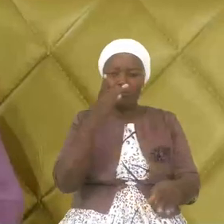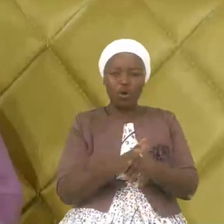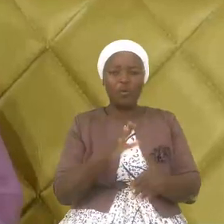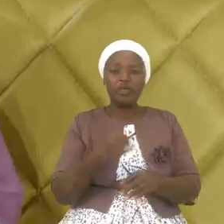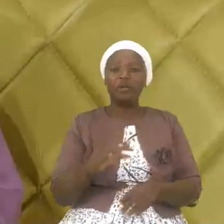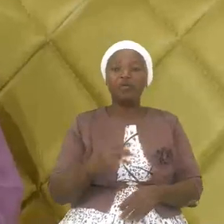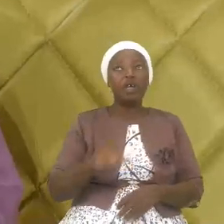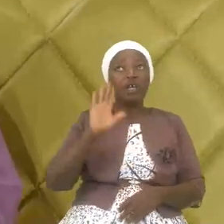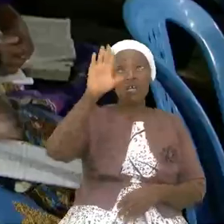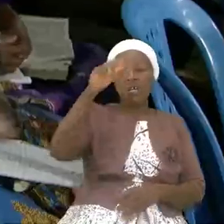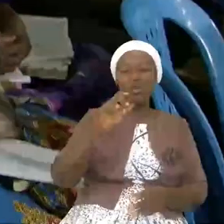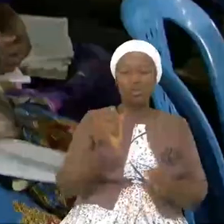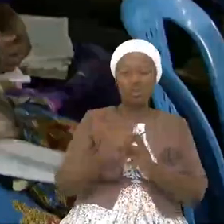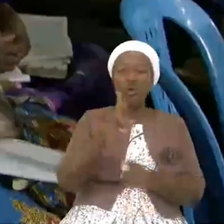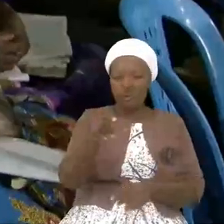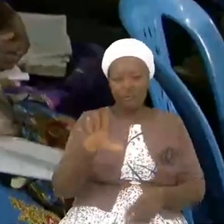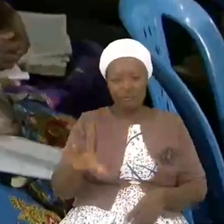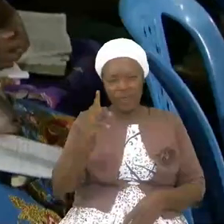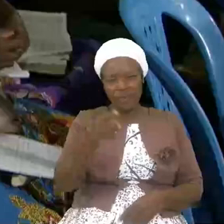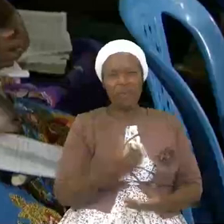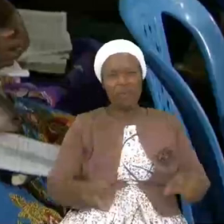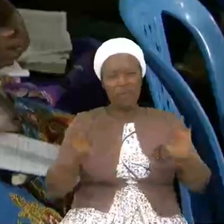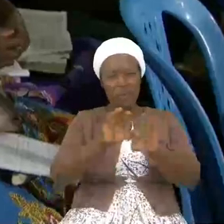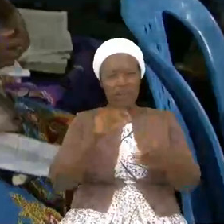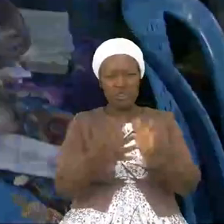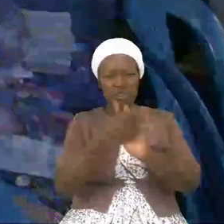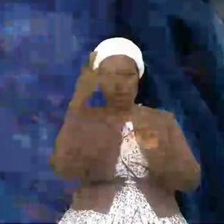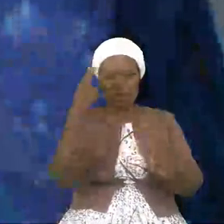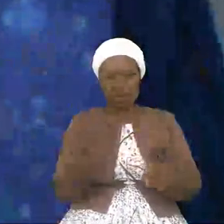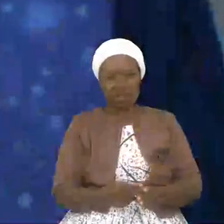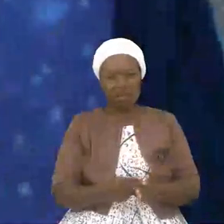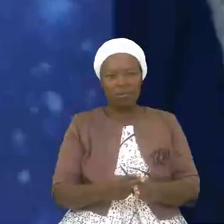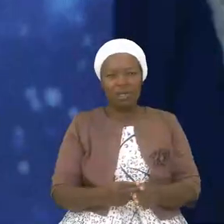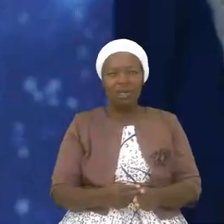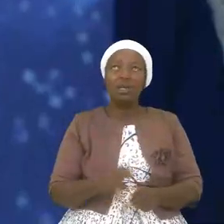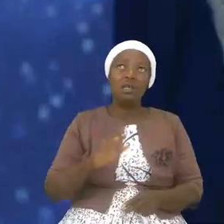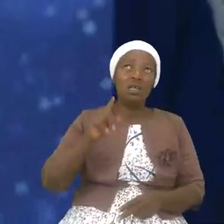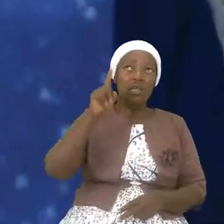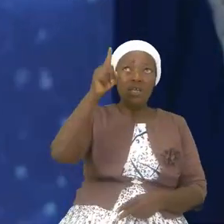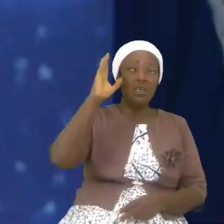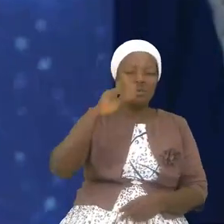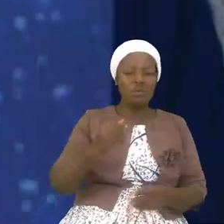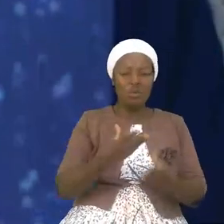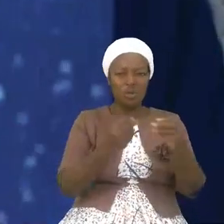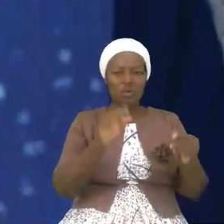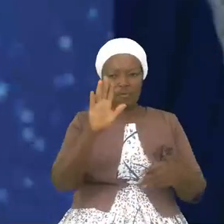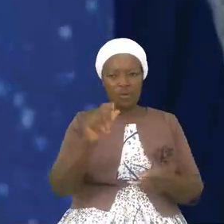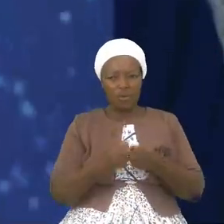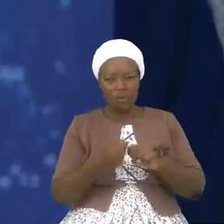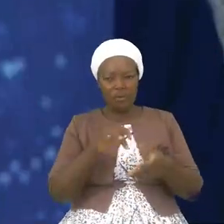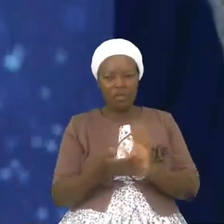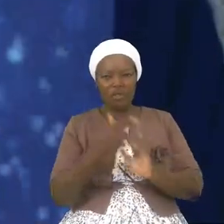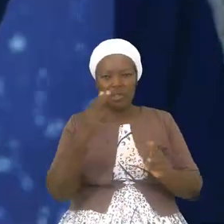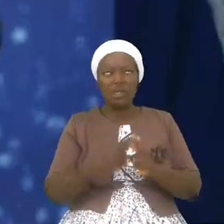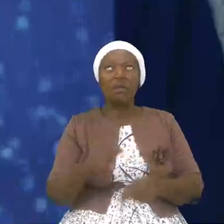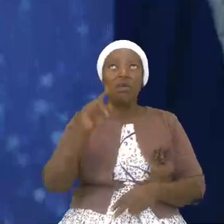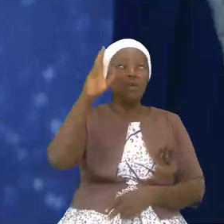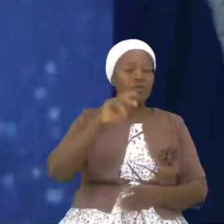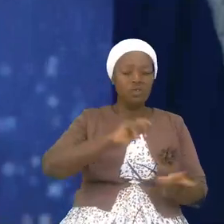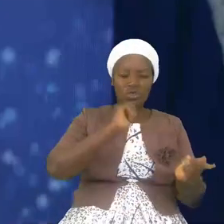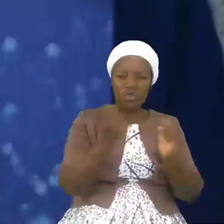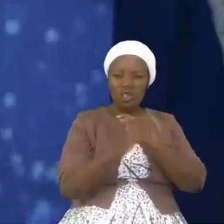parole, il te trouvera fidèle. Il va régler tes problèmes. Il va changer ta vie.